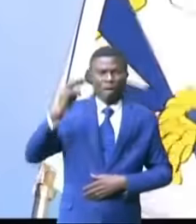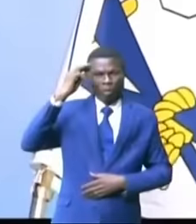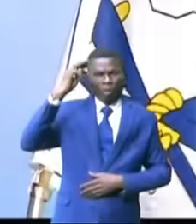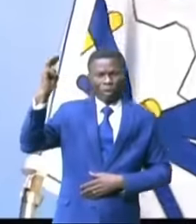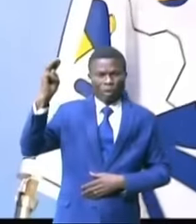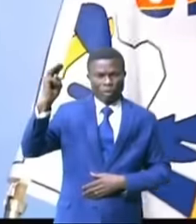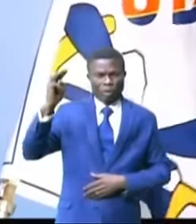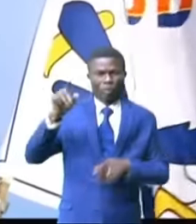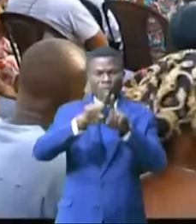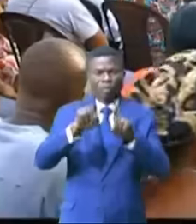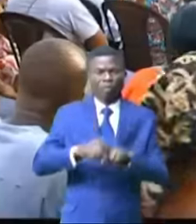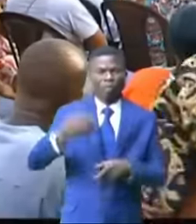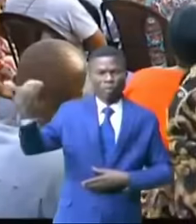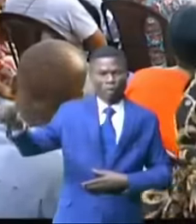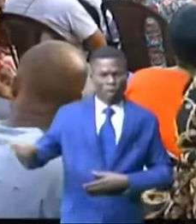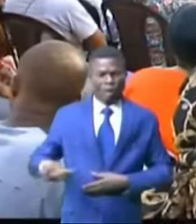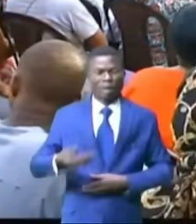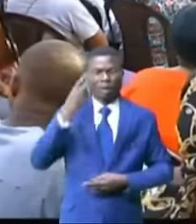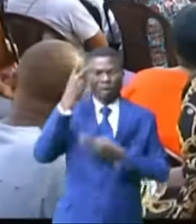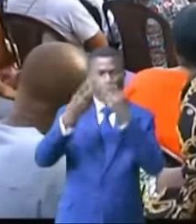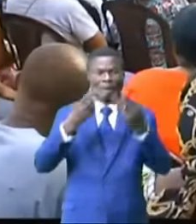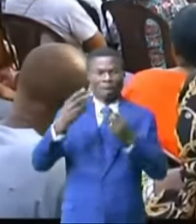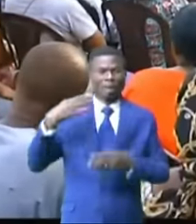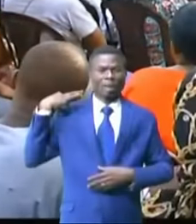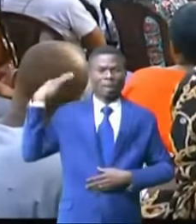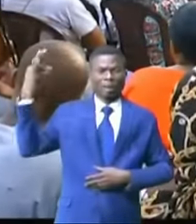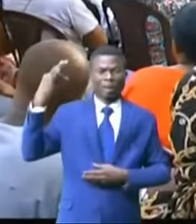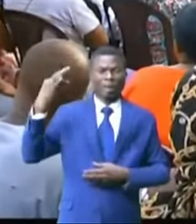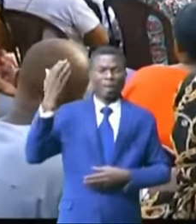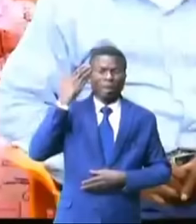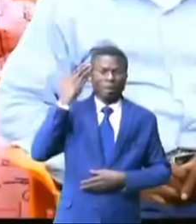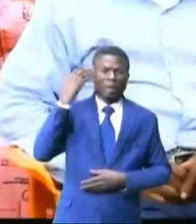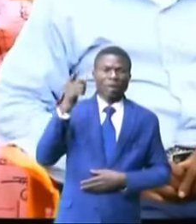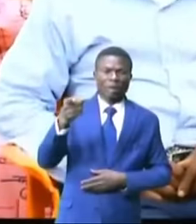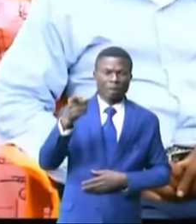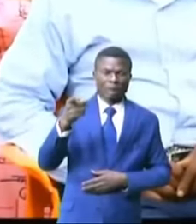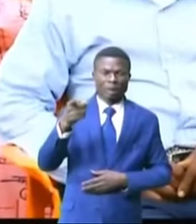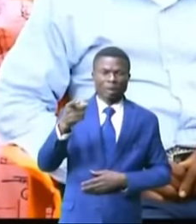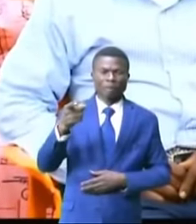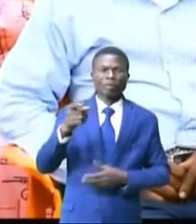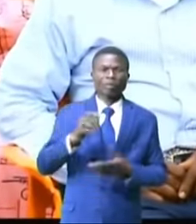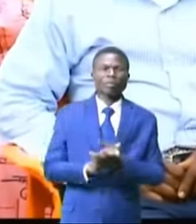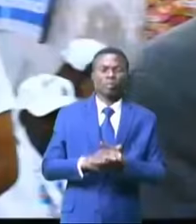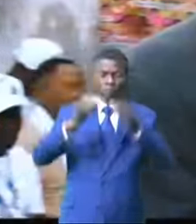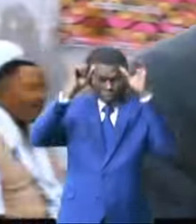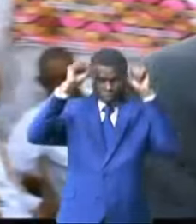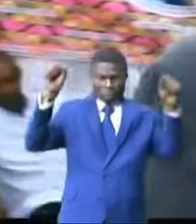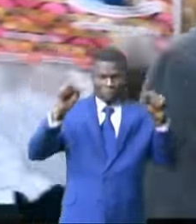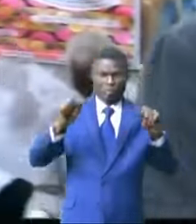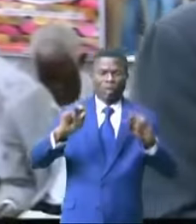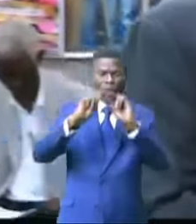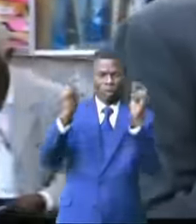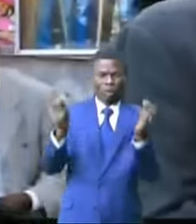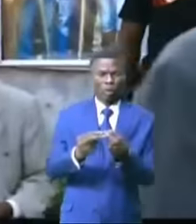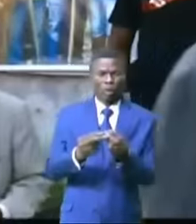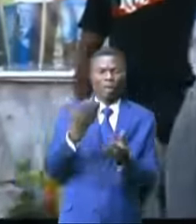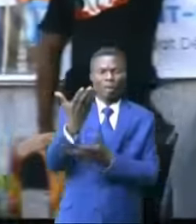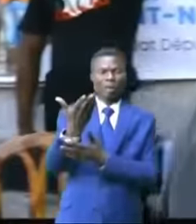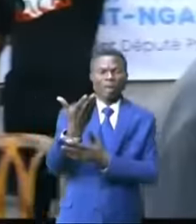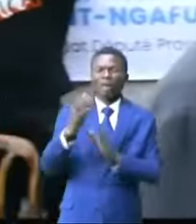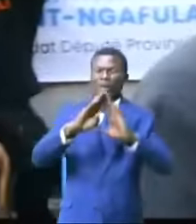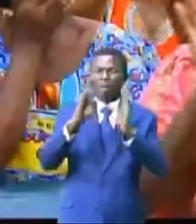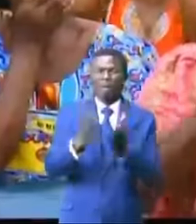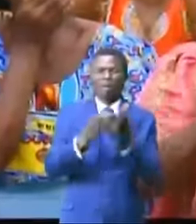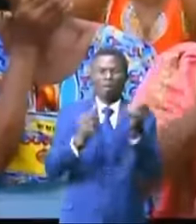a également reçu la visite du candidat Socrate Moubengaï. Ici, les présidents cellulaires ont invité la base